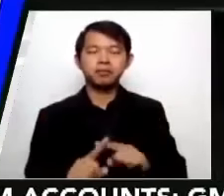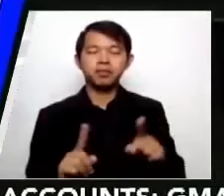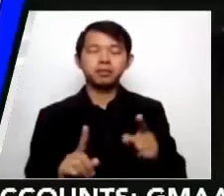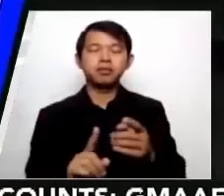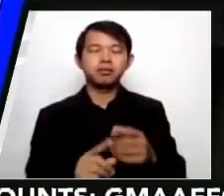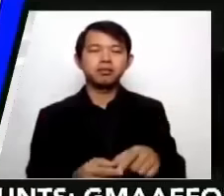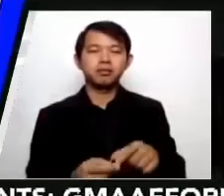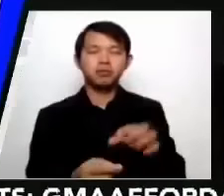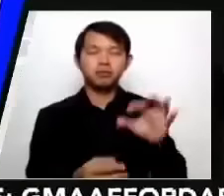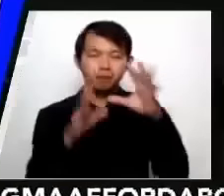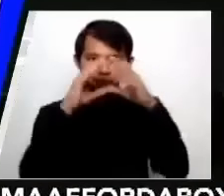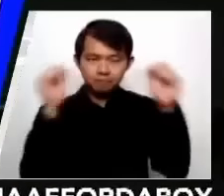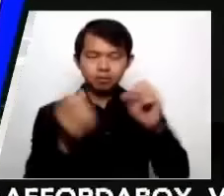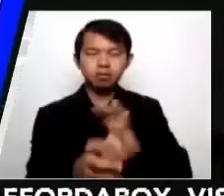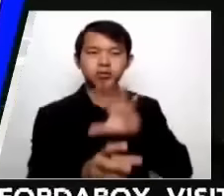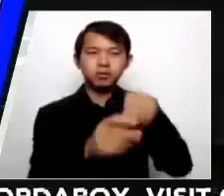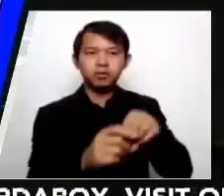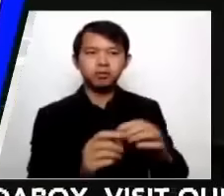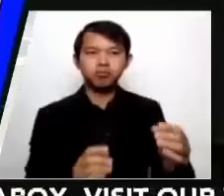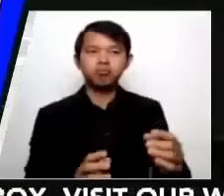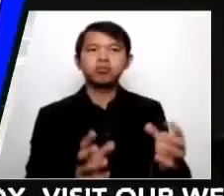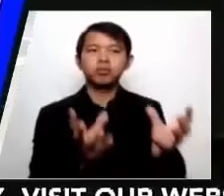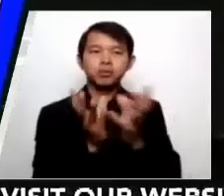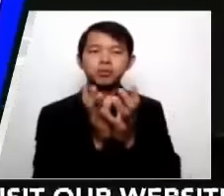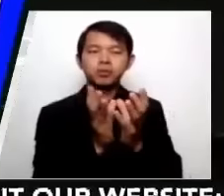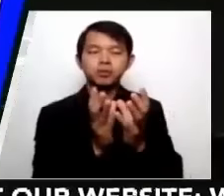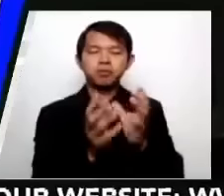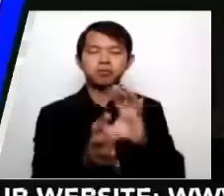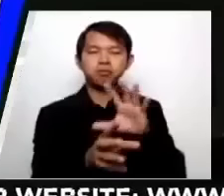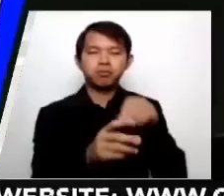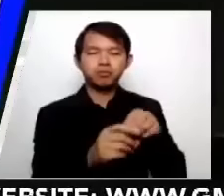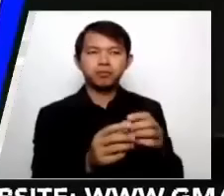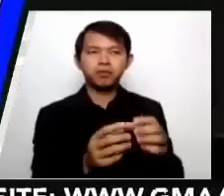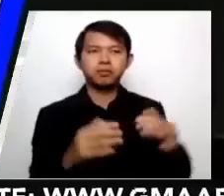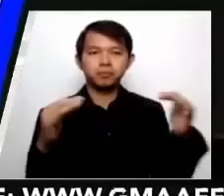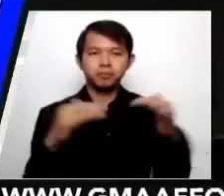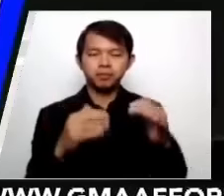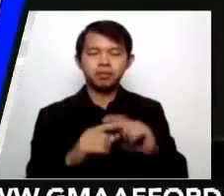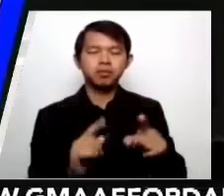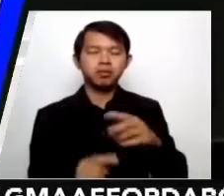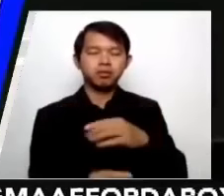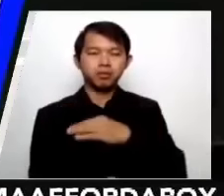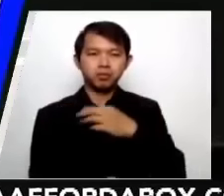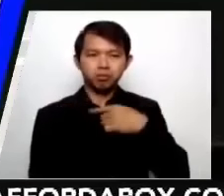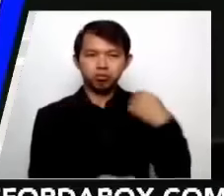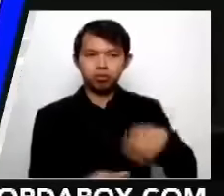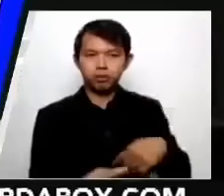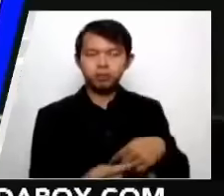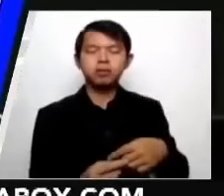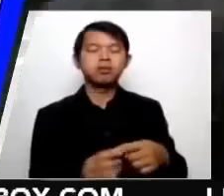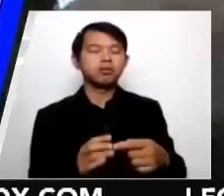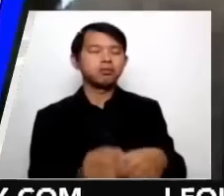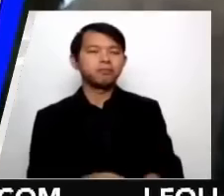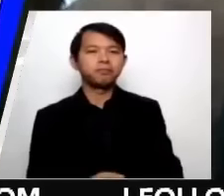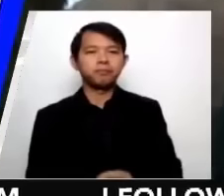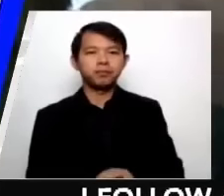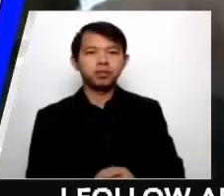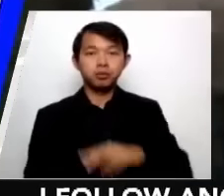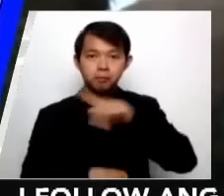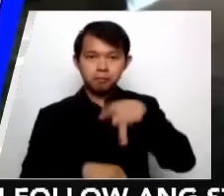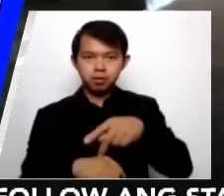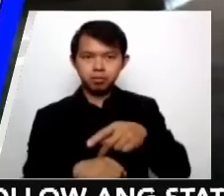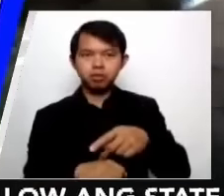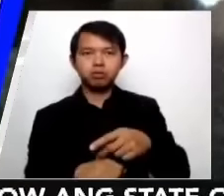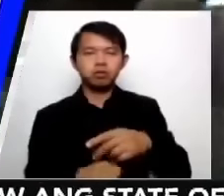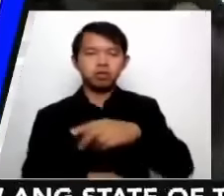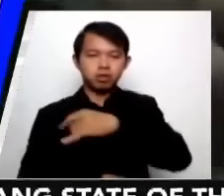Gitna ng Pangulo, hindi niya polisiya na magpalit ng posisyon sa pagharap sa China. Itinataguyod lang daw niya ang territorial integrity ng Pilipinas, pero hindi raw sunod-sunuran